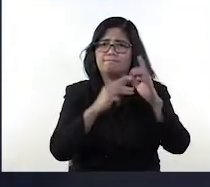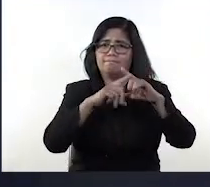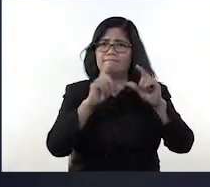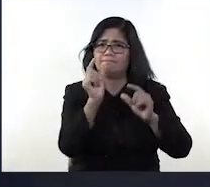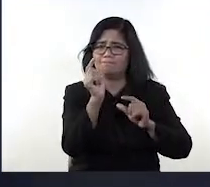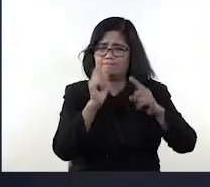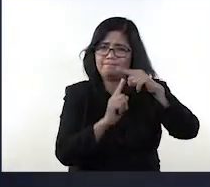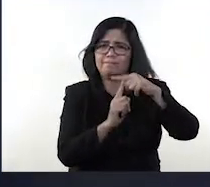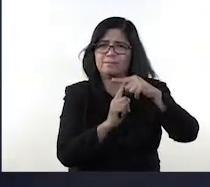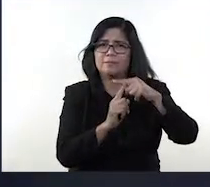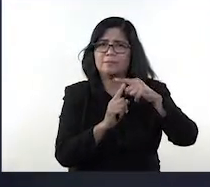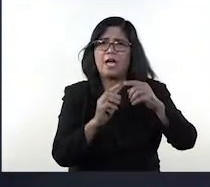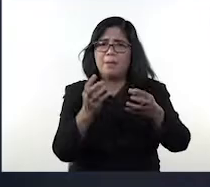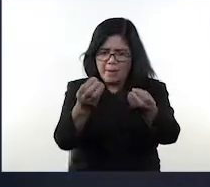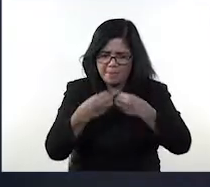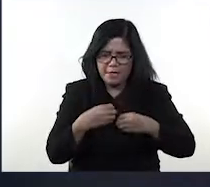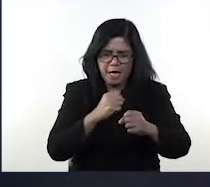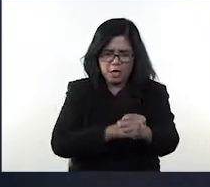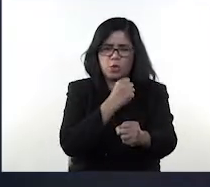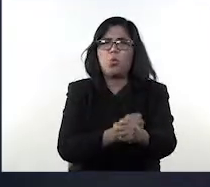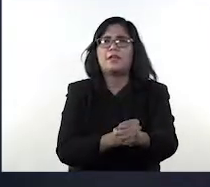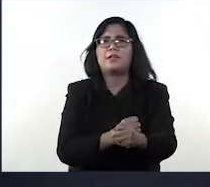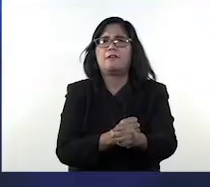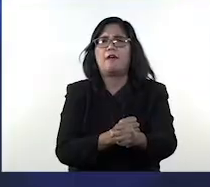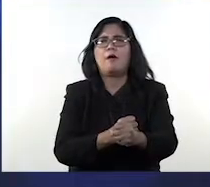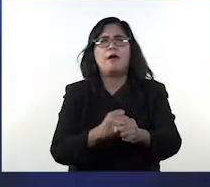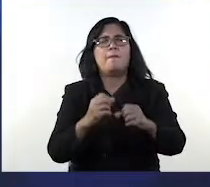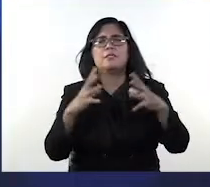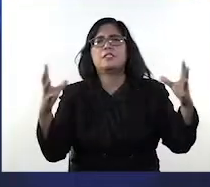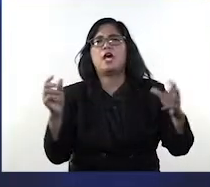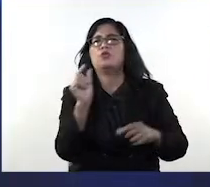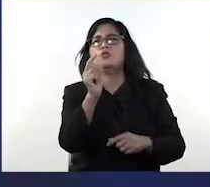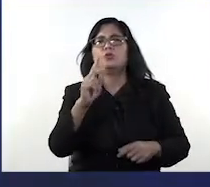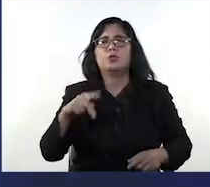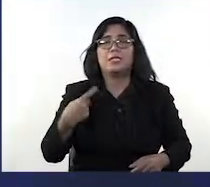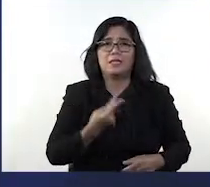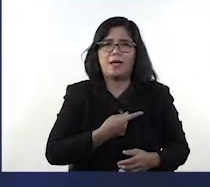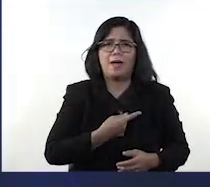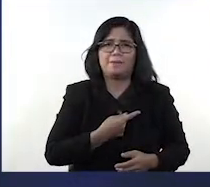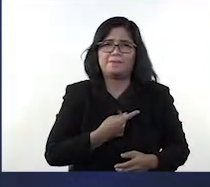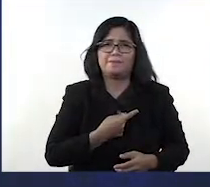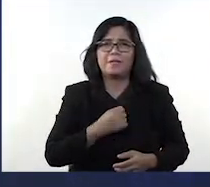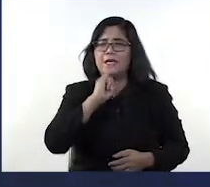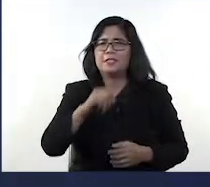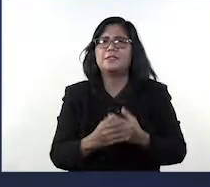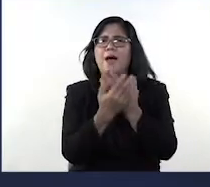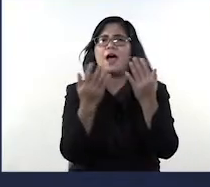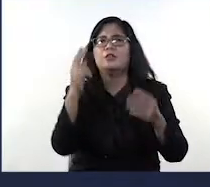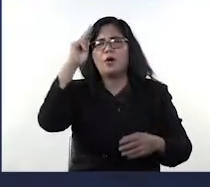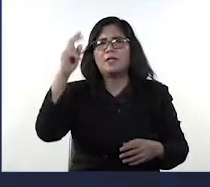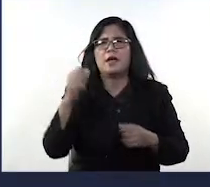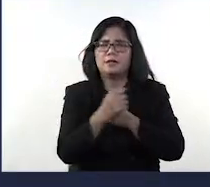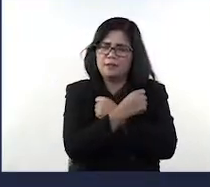kekuatan kepada kita dengan ekstra dari luar biasa Hai kali jemaat Tuhan Ya saya kasih dalam kasih Kristus